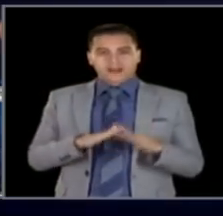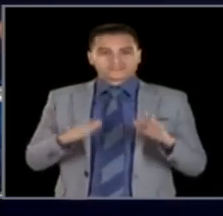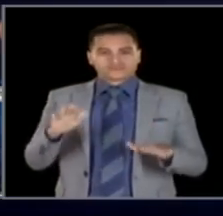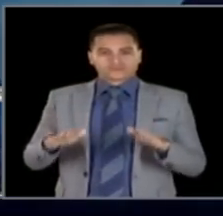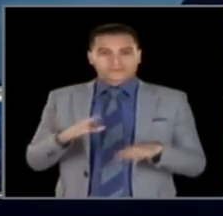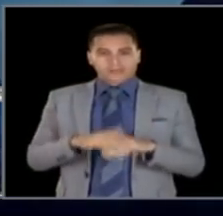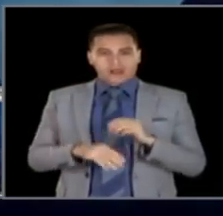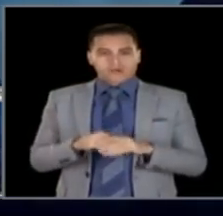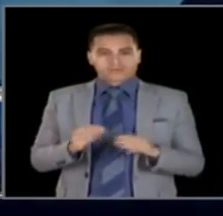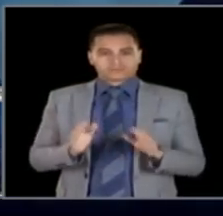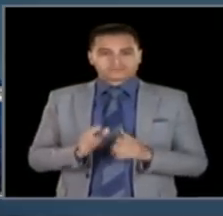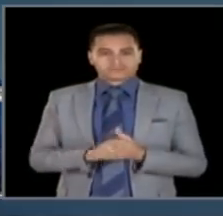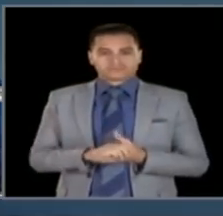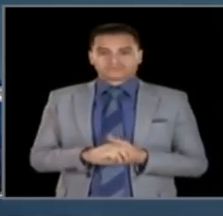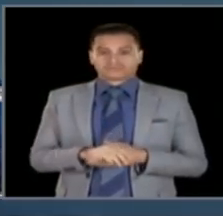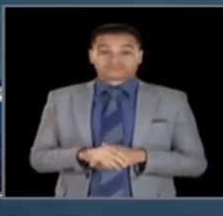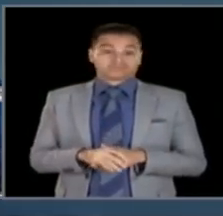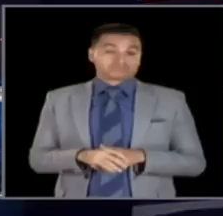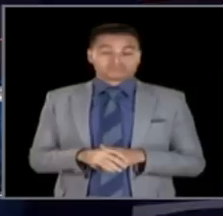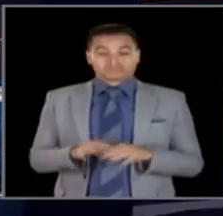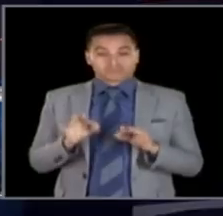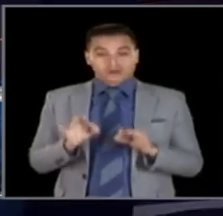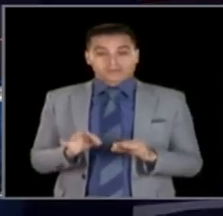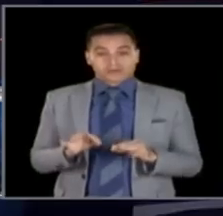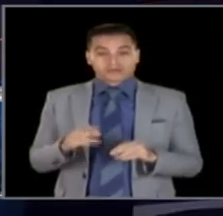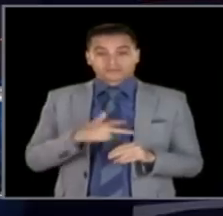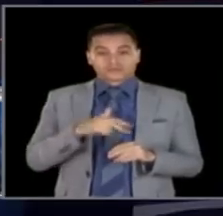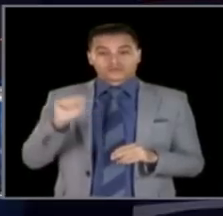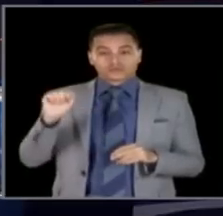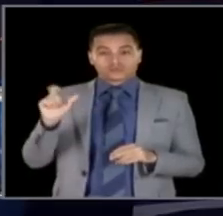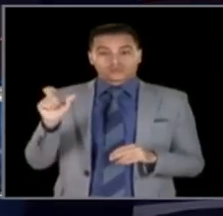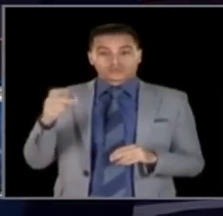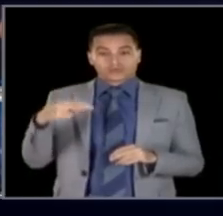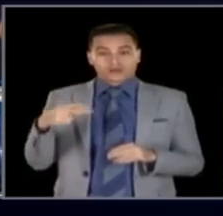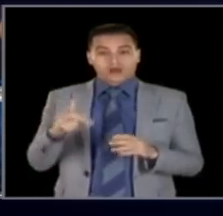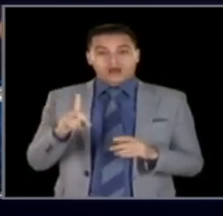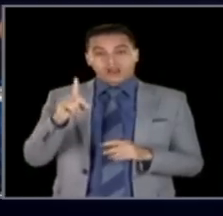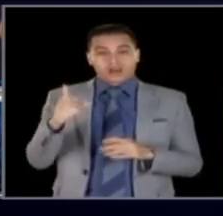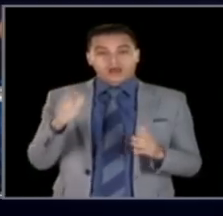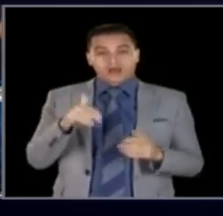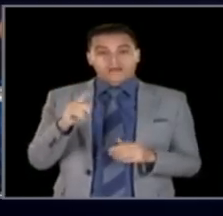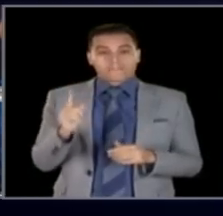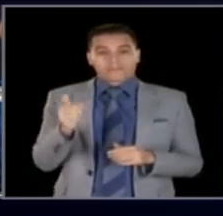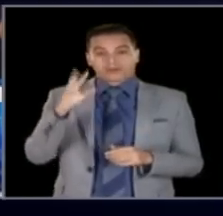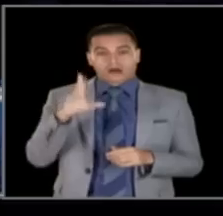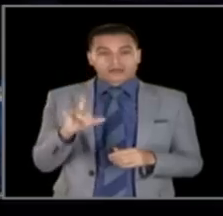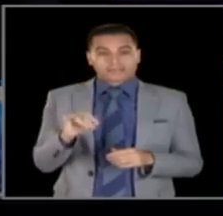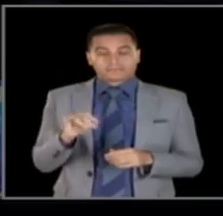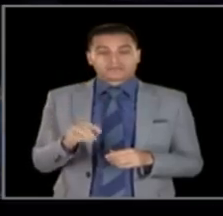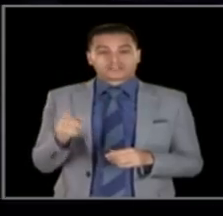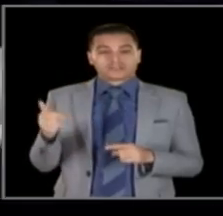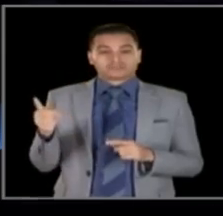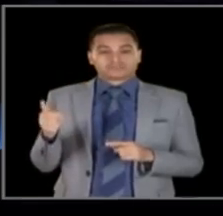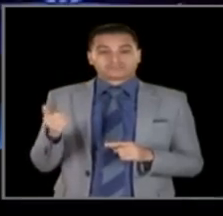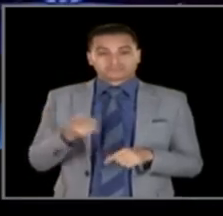محدش حاول يجاوب. طبعاً صنع الله إبراهيم. هادلك شادية